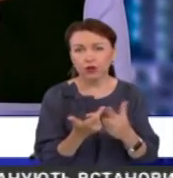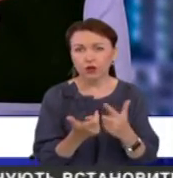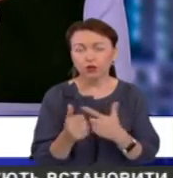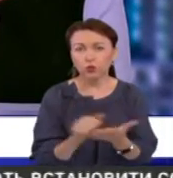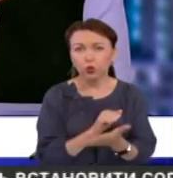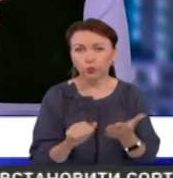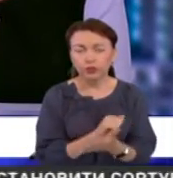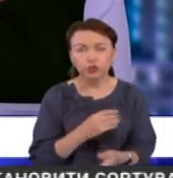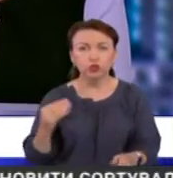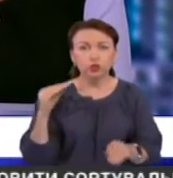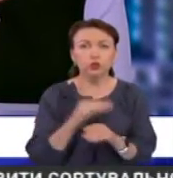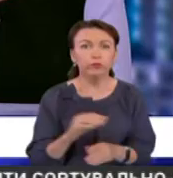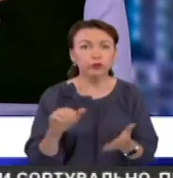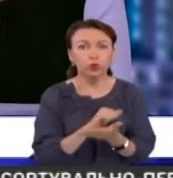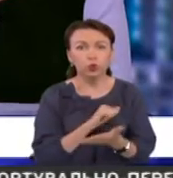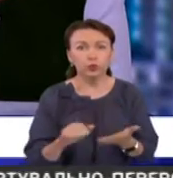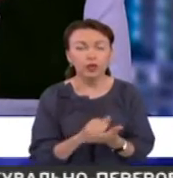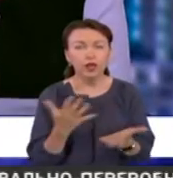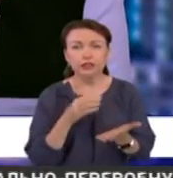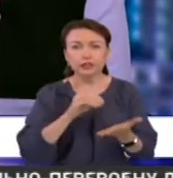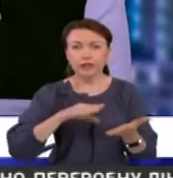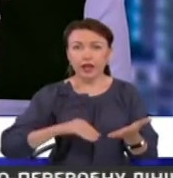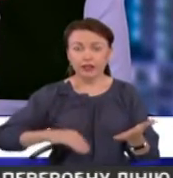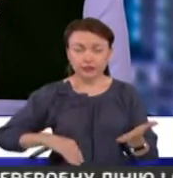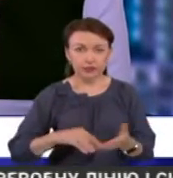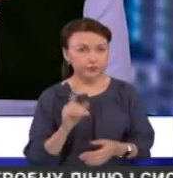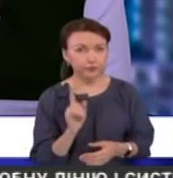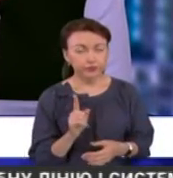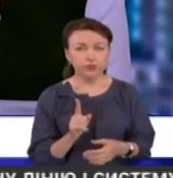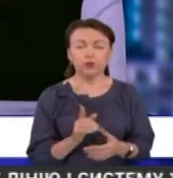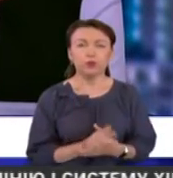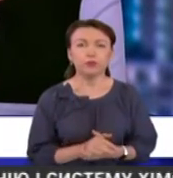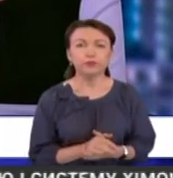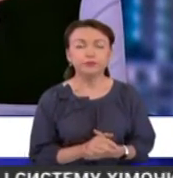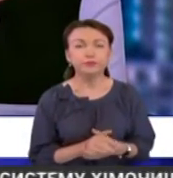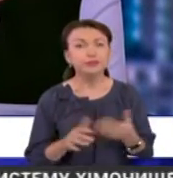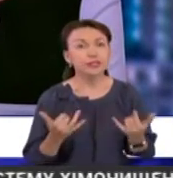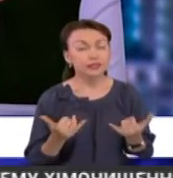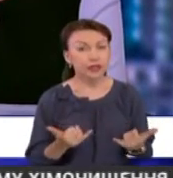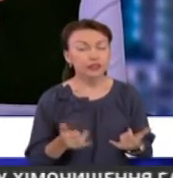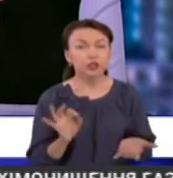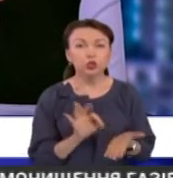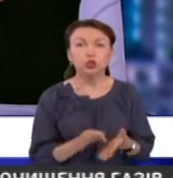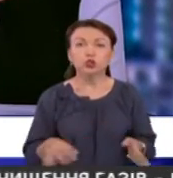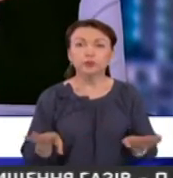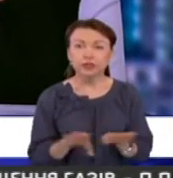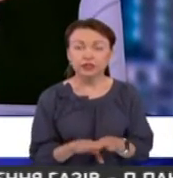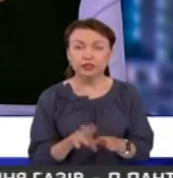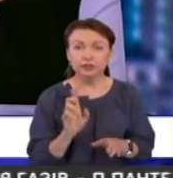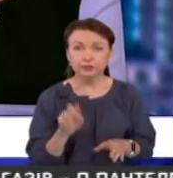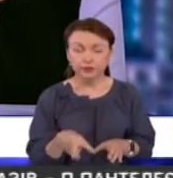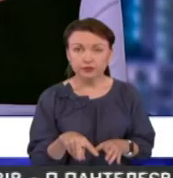якісь додаткові документи, якісь реєстри. Ну, принаймні, наразі зараз для того, щоб закрити лікарняний